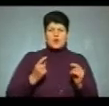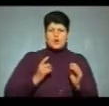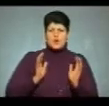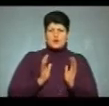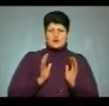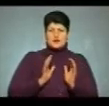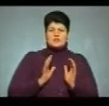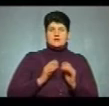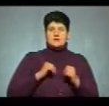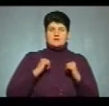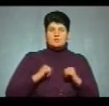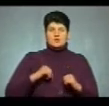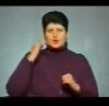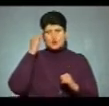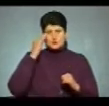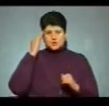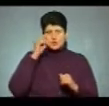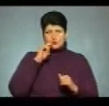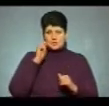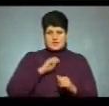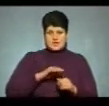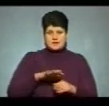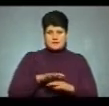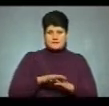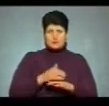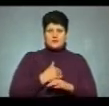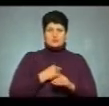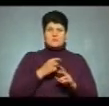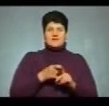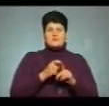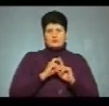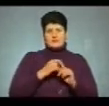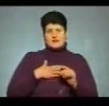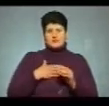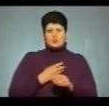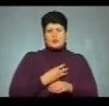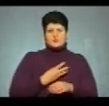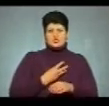і сон країни. Хотілося б, щоб вони відповіли на наші побажання